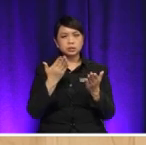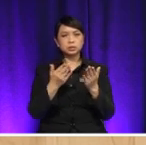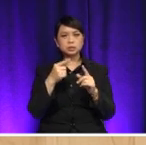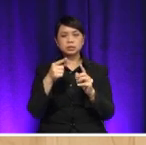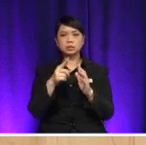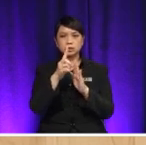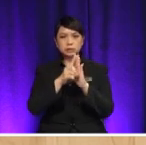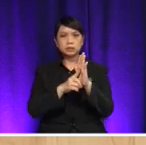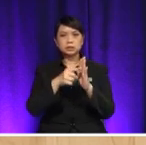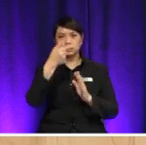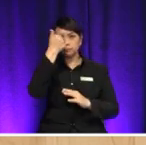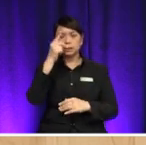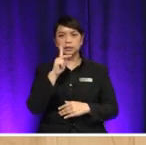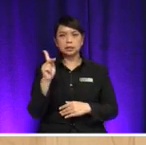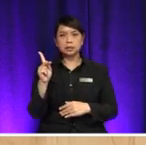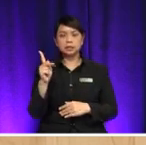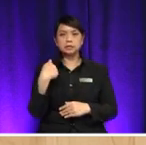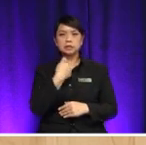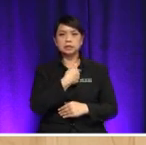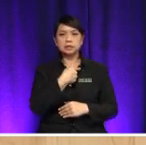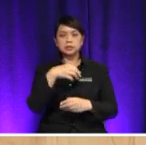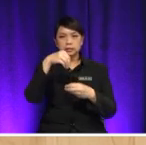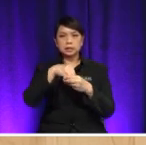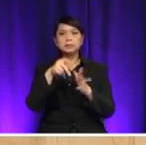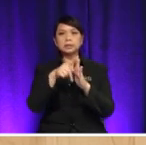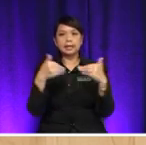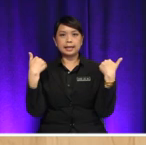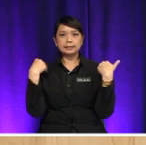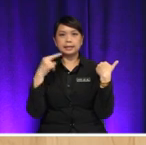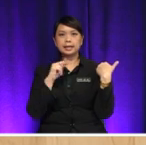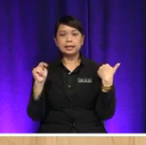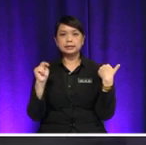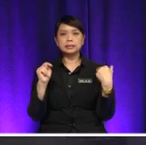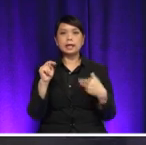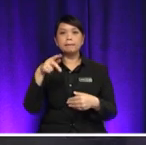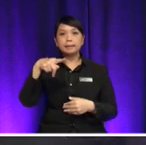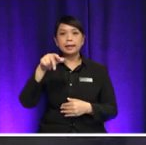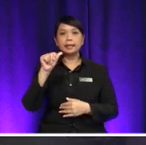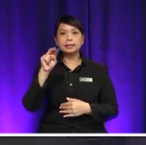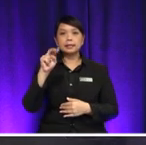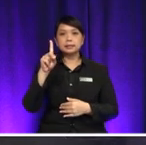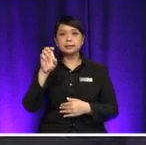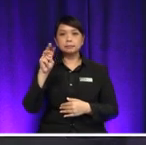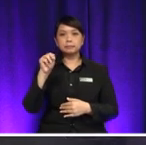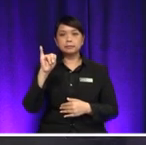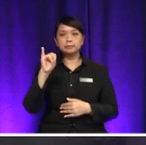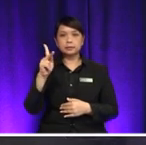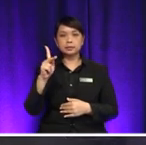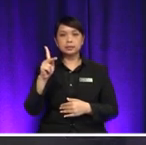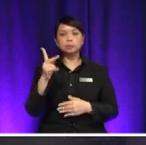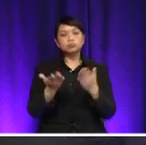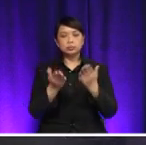satu keadaan di mana kita dalam keadaan pandemi Oke jadi kita punya pelacur di